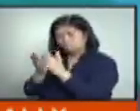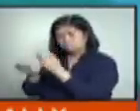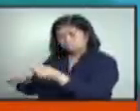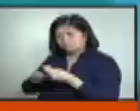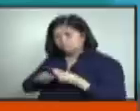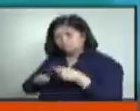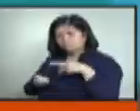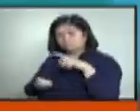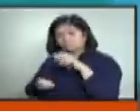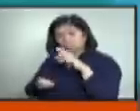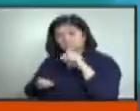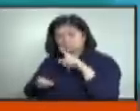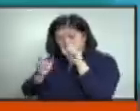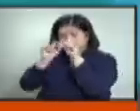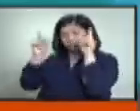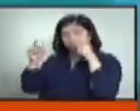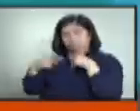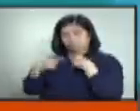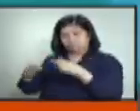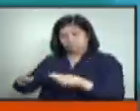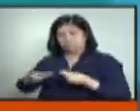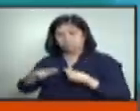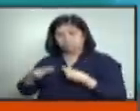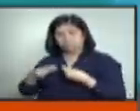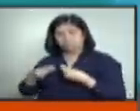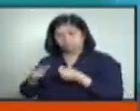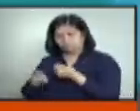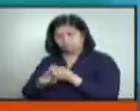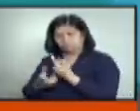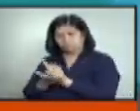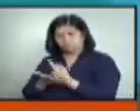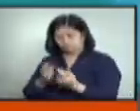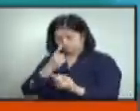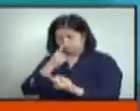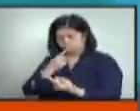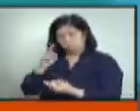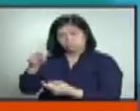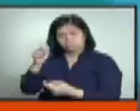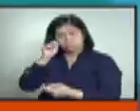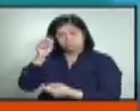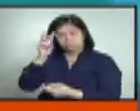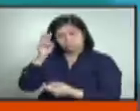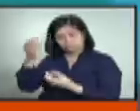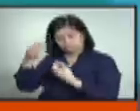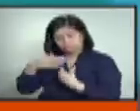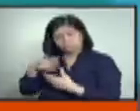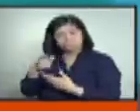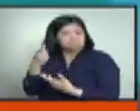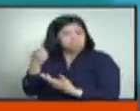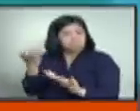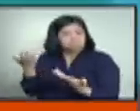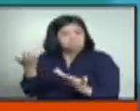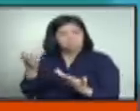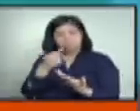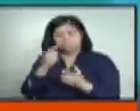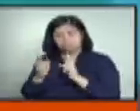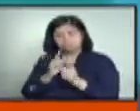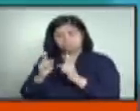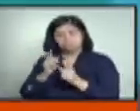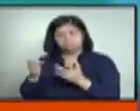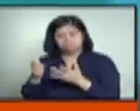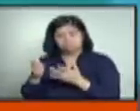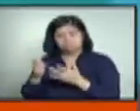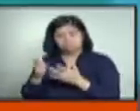pasapirol. So, nagulat ako nung binigay sa akin yung list na yun. Yung sabi ko, dapat inaware nga ako dito kasi sabi ko, ang usapan kasi namin